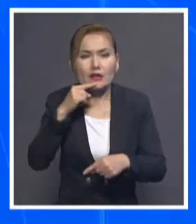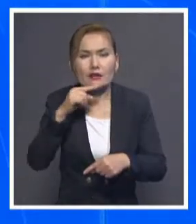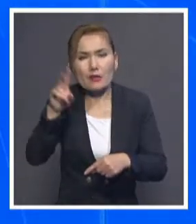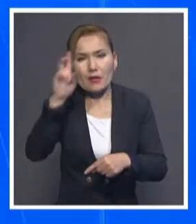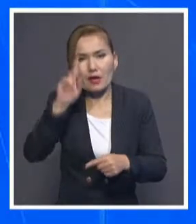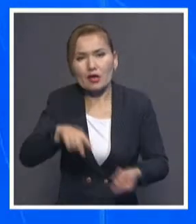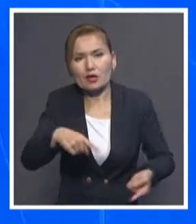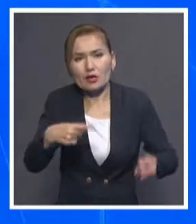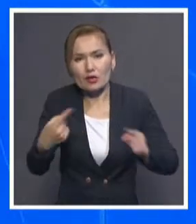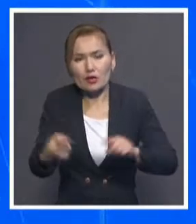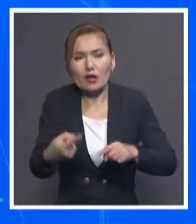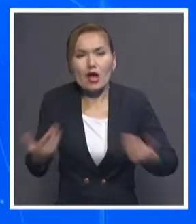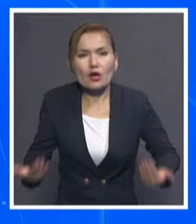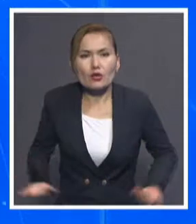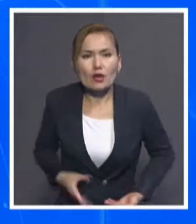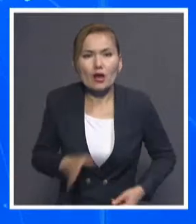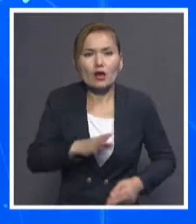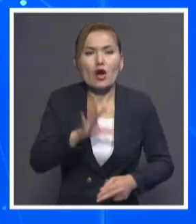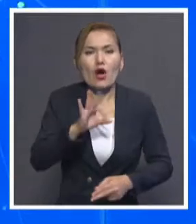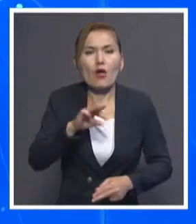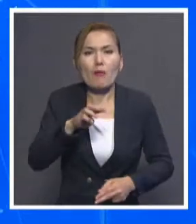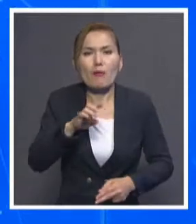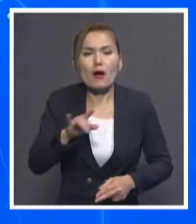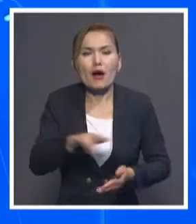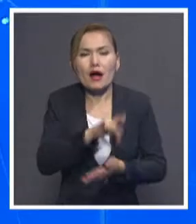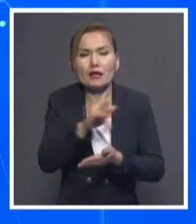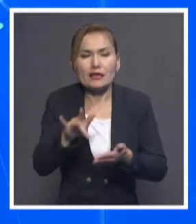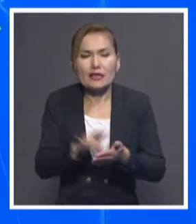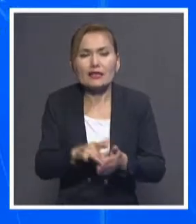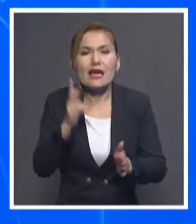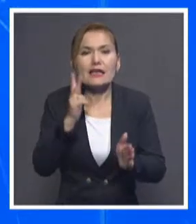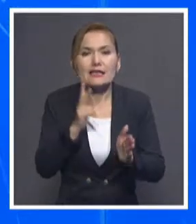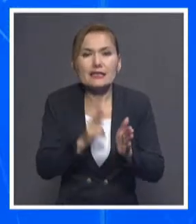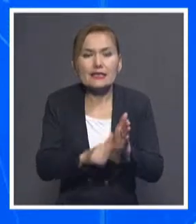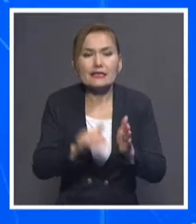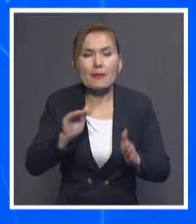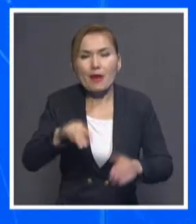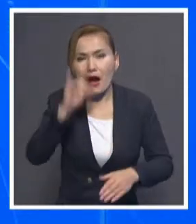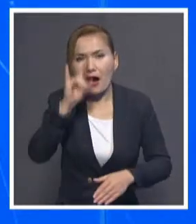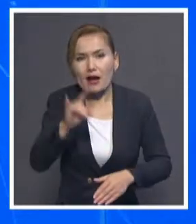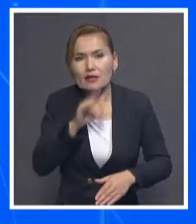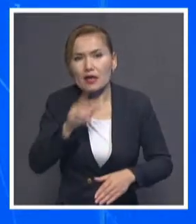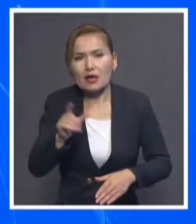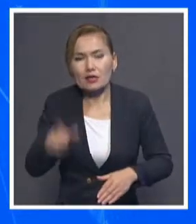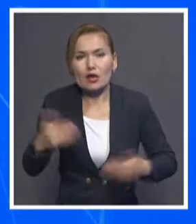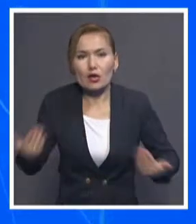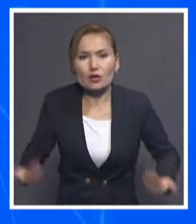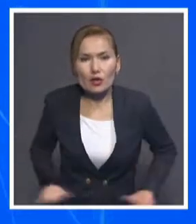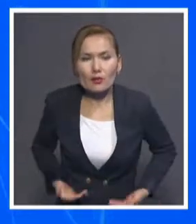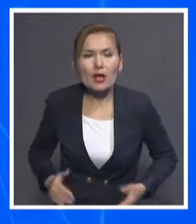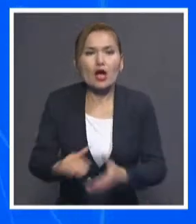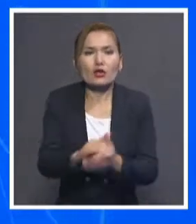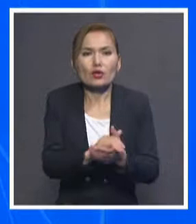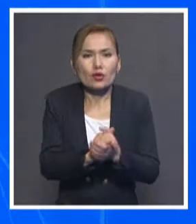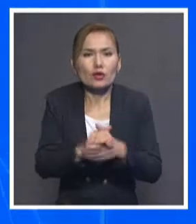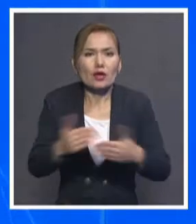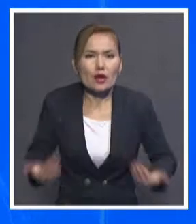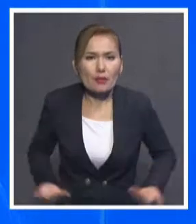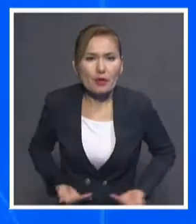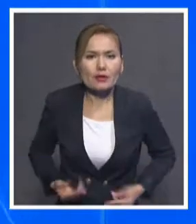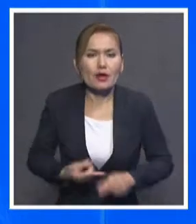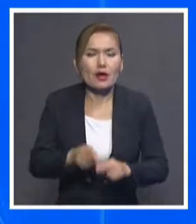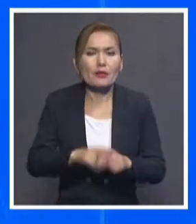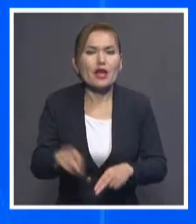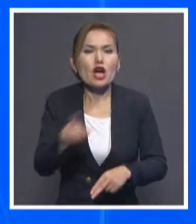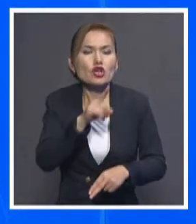бірі Омбы қаласы. 80 мыңдай қандасымыз бұл жақта қазақылықты дәріптеп, бірлік пен ынтымақта өмір сүріп келеді. Әсіресе соңғы